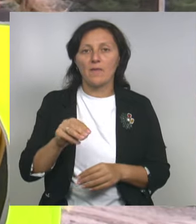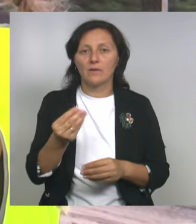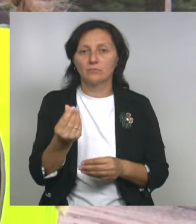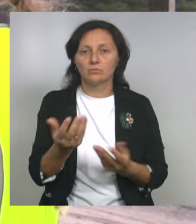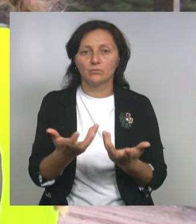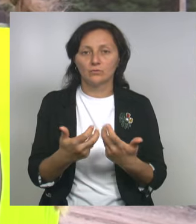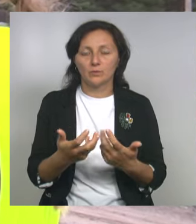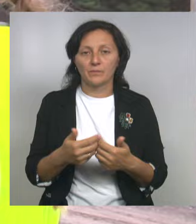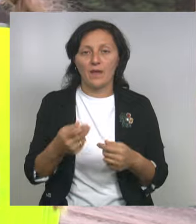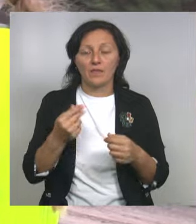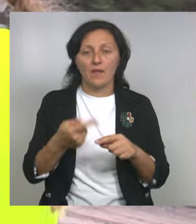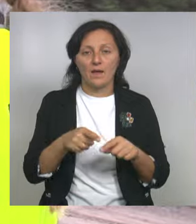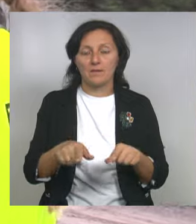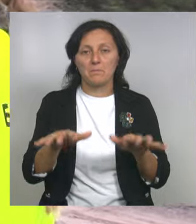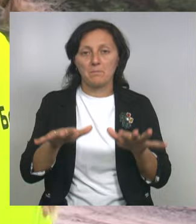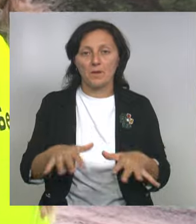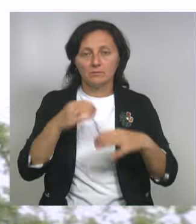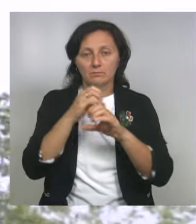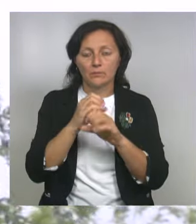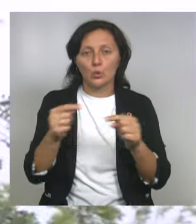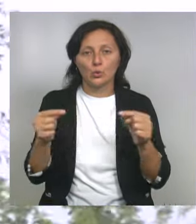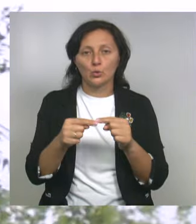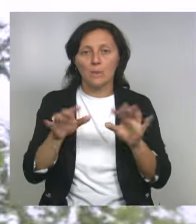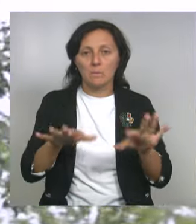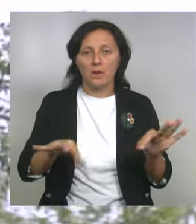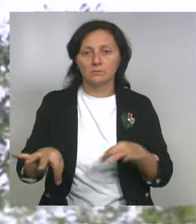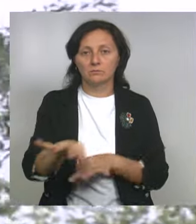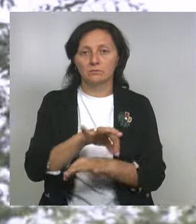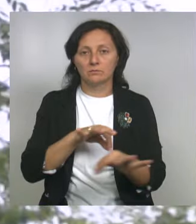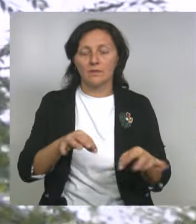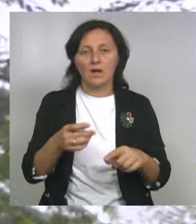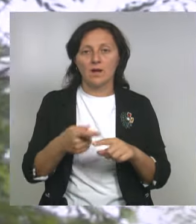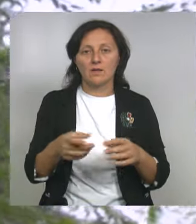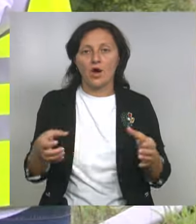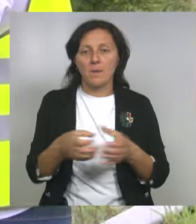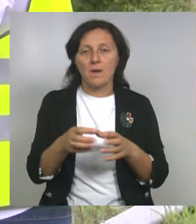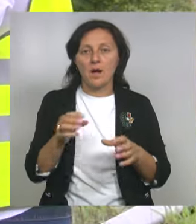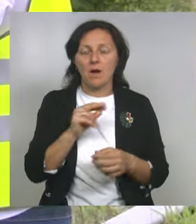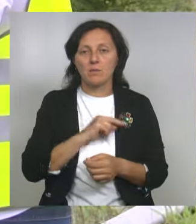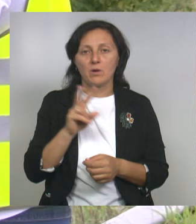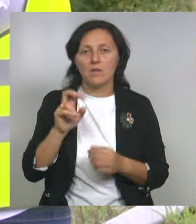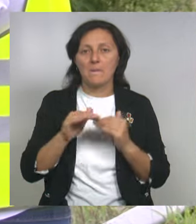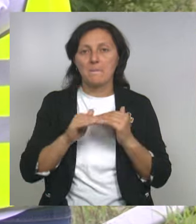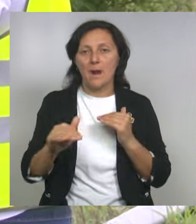местности геодезисты определяют точные координаты реперных точек. Эта командная работа называется полевой,